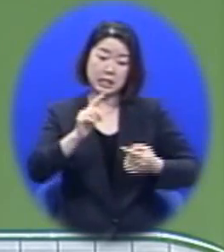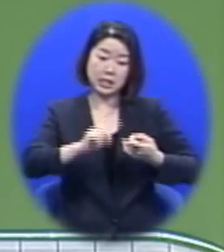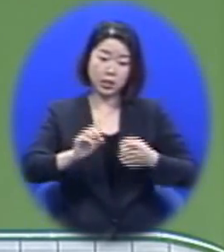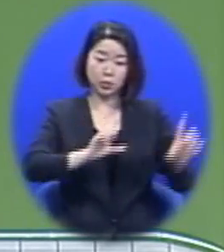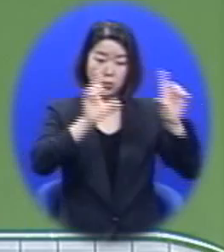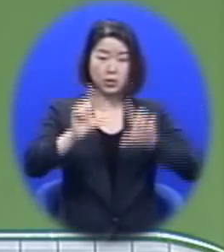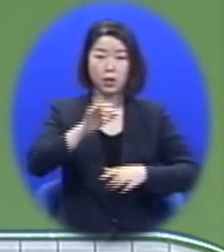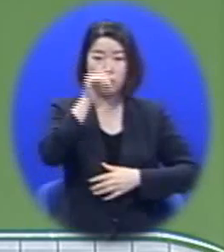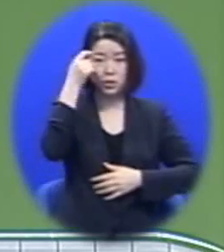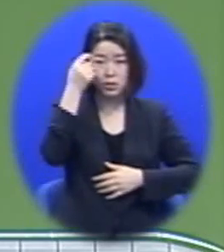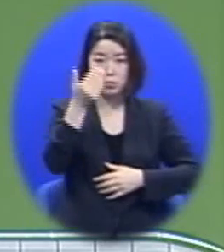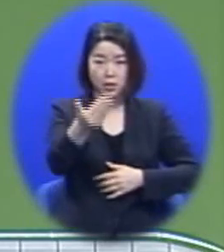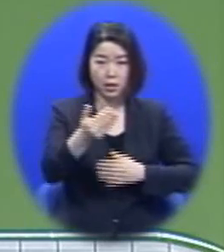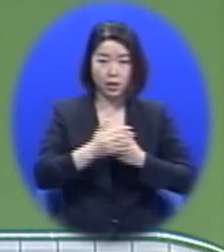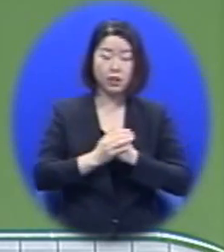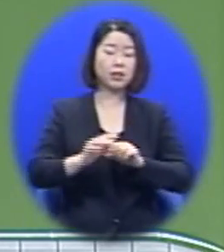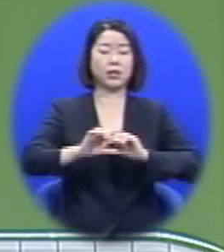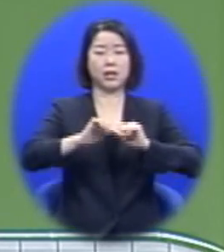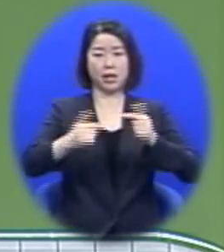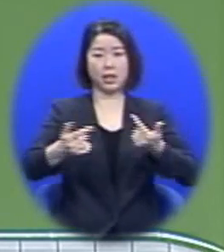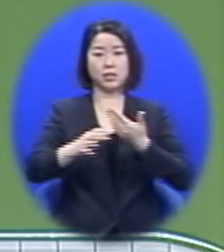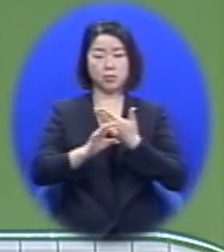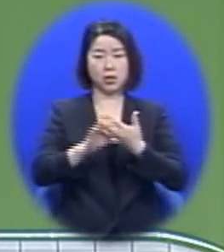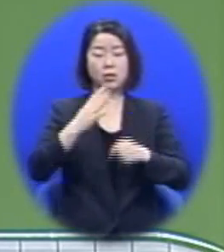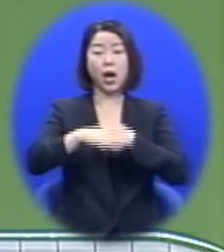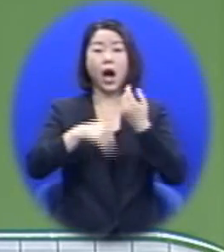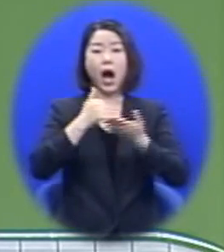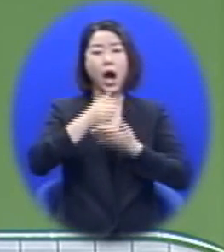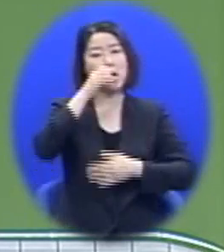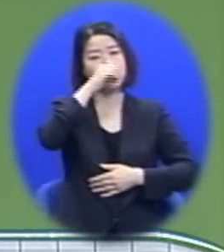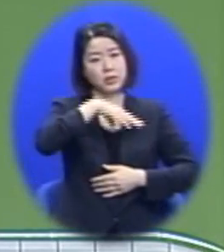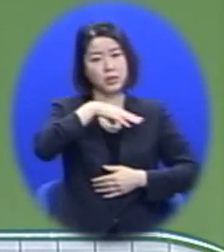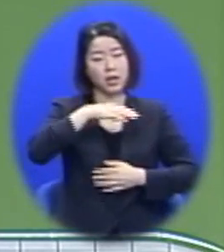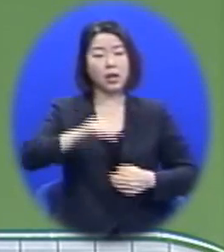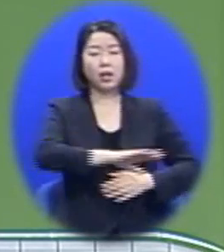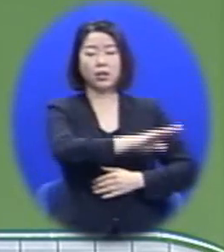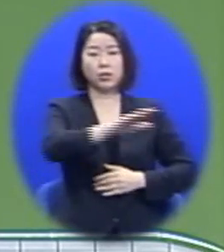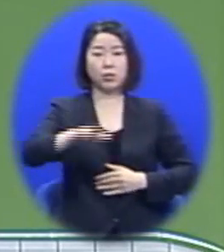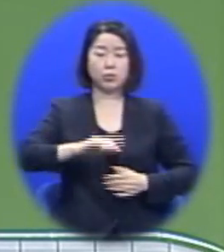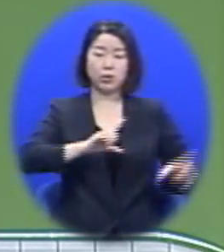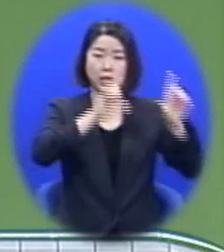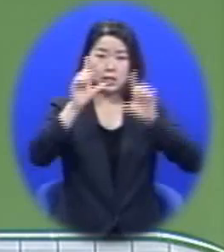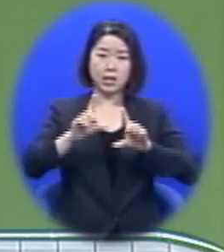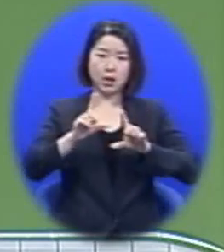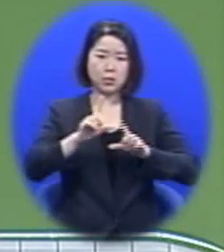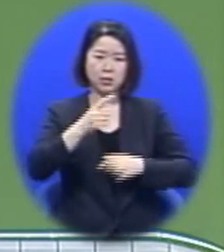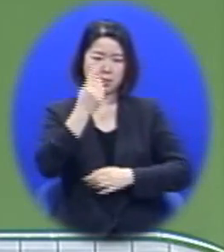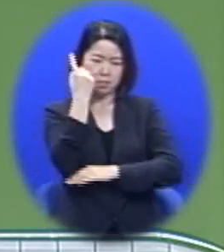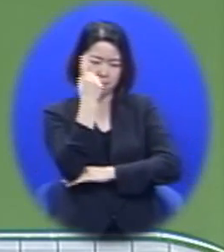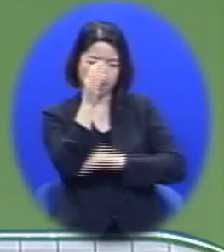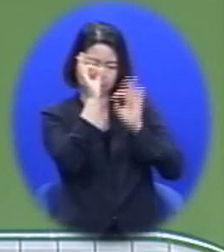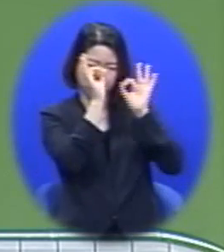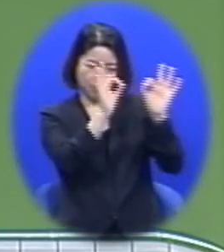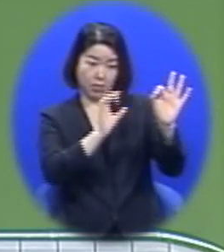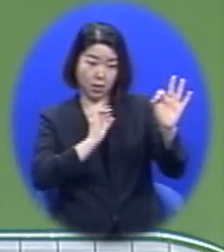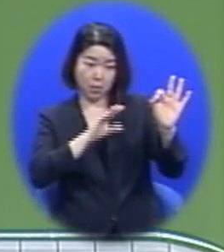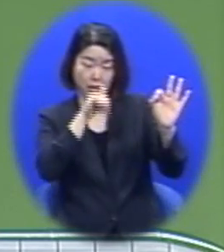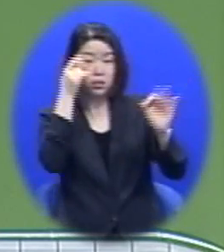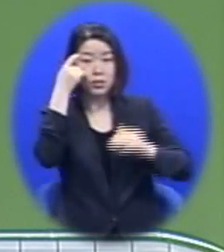사십니까? 아니면 하나님은 그저 여러분의 삶을 지켜보시기만 하는 것 같습니까?